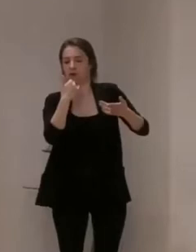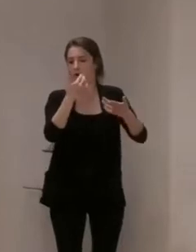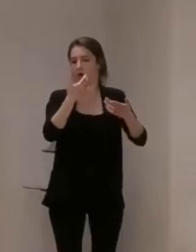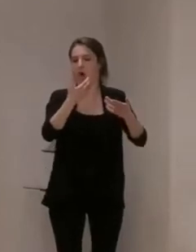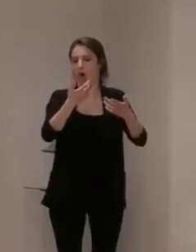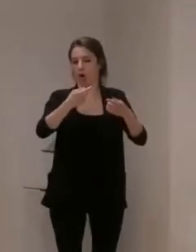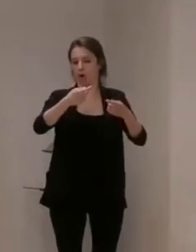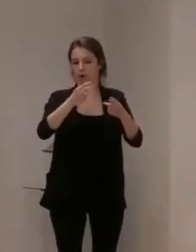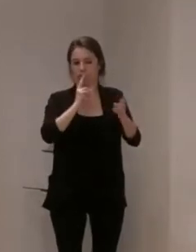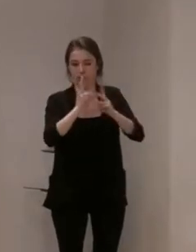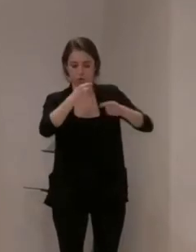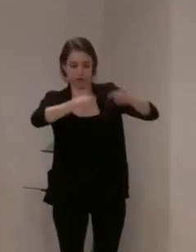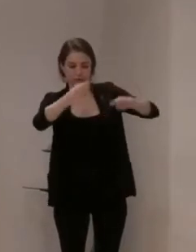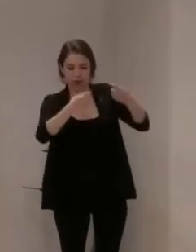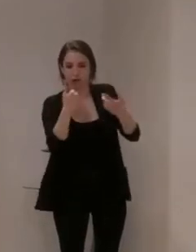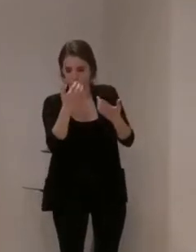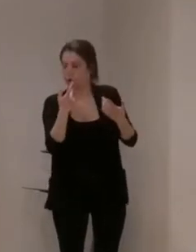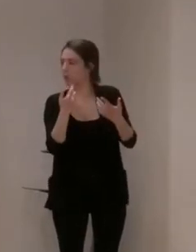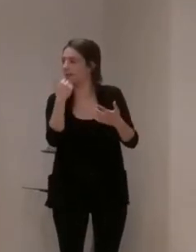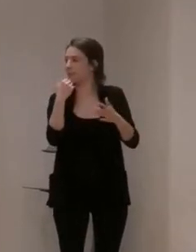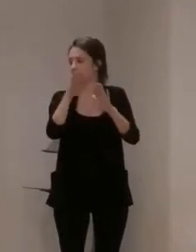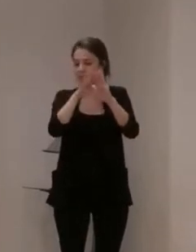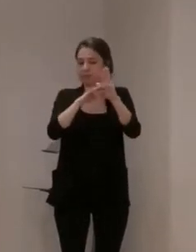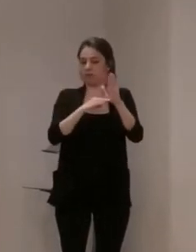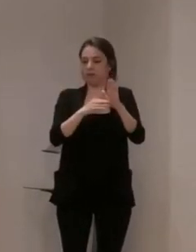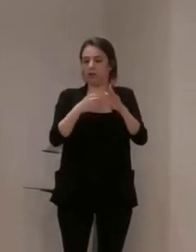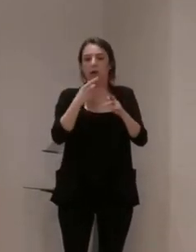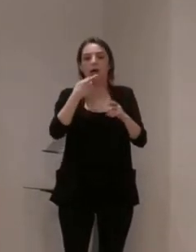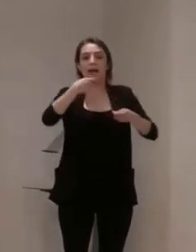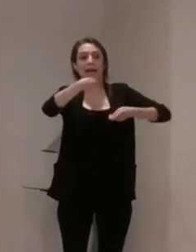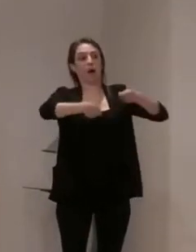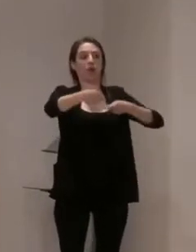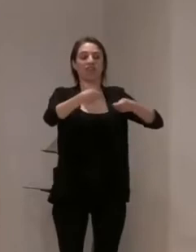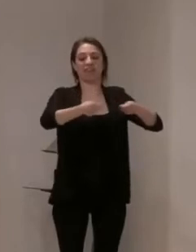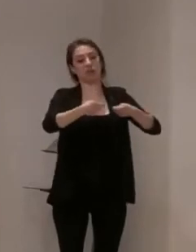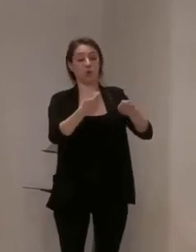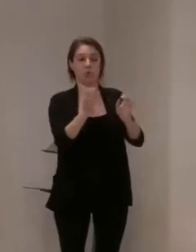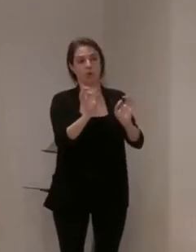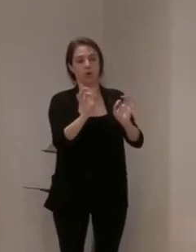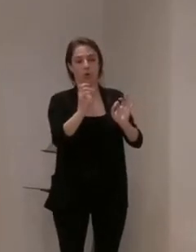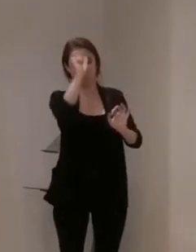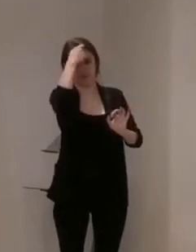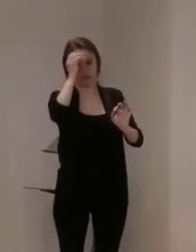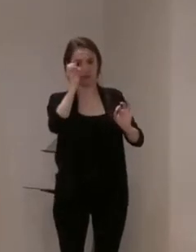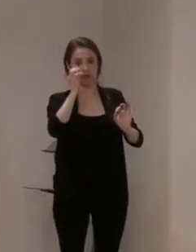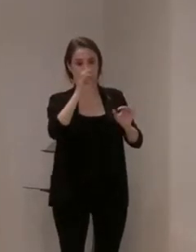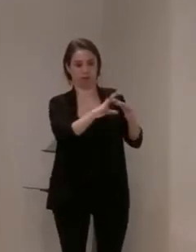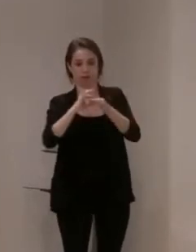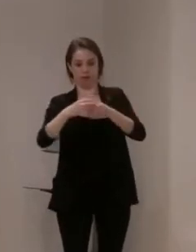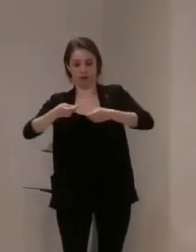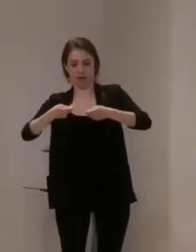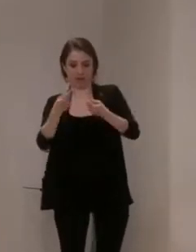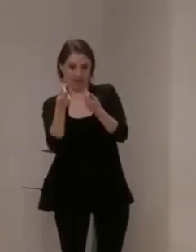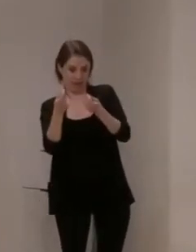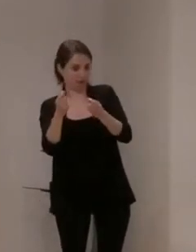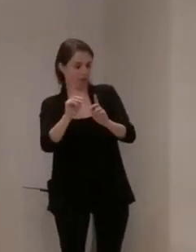negociacions sobre la taula. La paraula negociació és una paraula que té a veure amb negoci i que vol dir que un hi posa